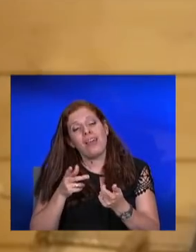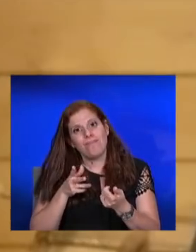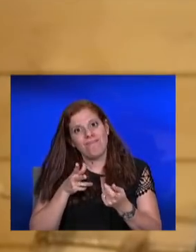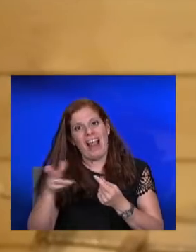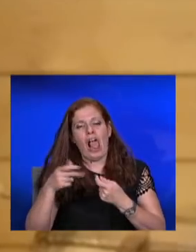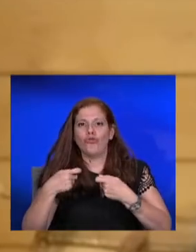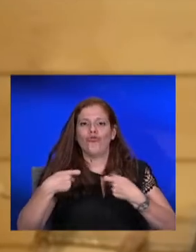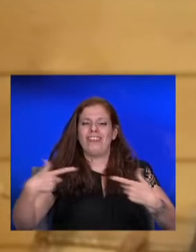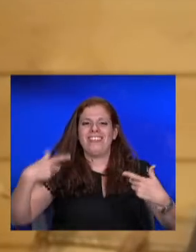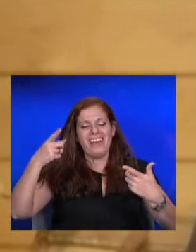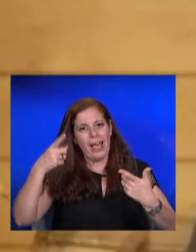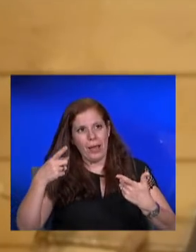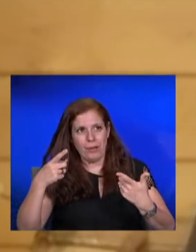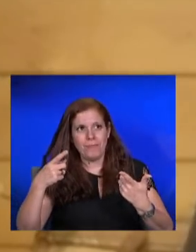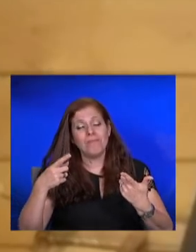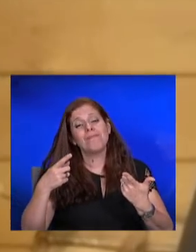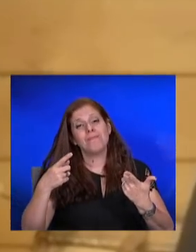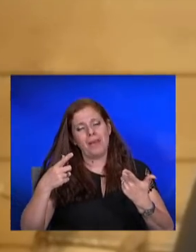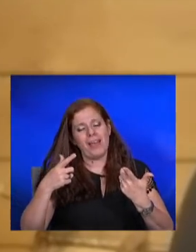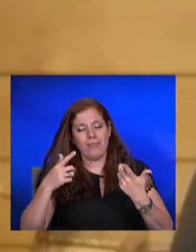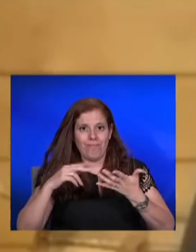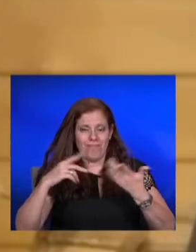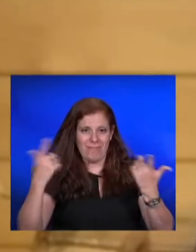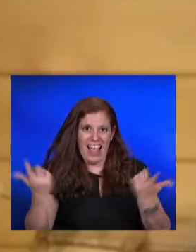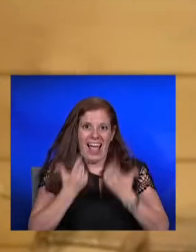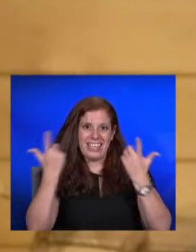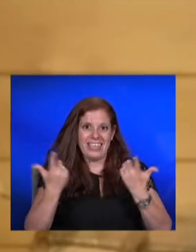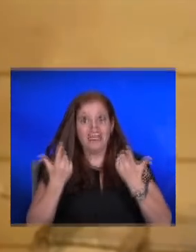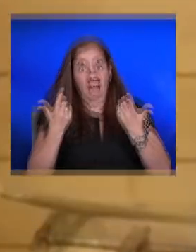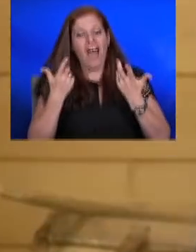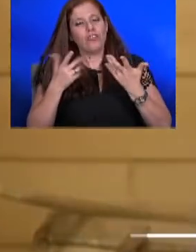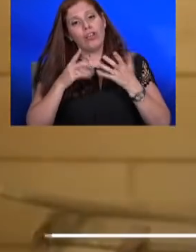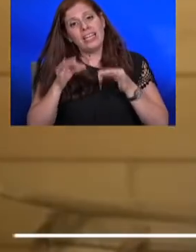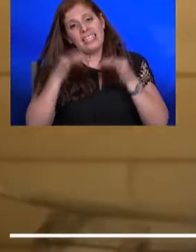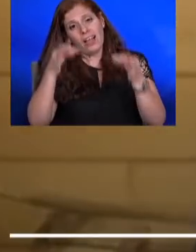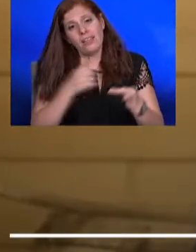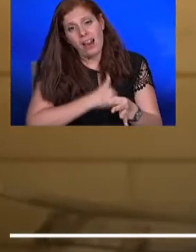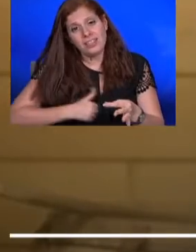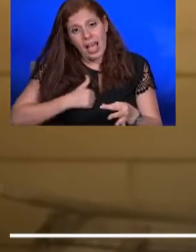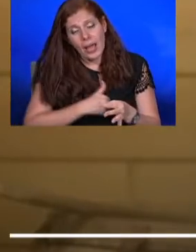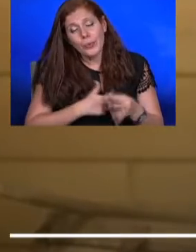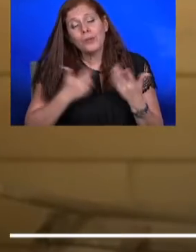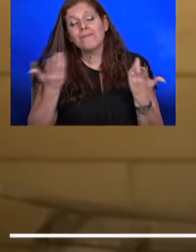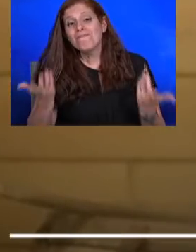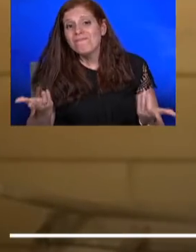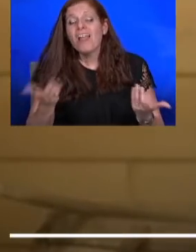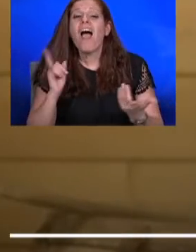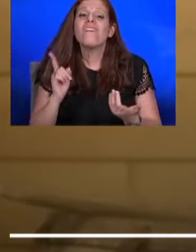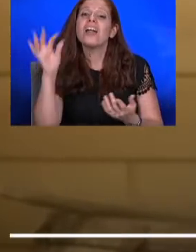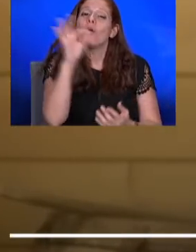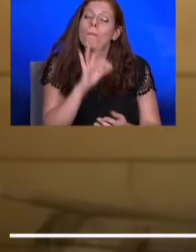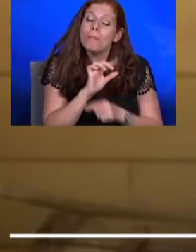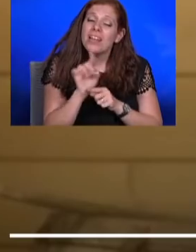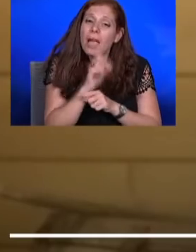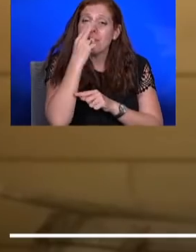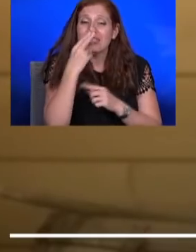שלצערנו נדחתה. מי יודע, אולי זה יקרה בדרייב-אין, אין לדעת, אבל אנחנו בינתיים מנסים להופיע בכל מקום